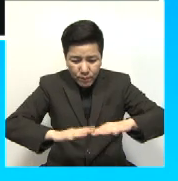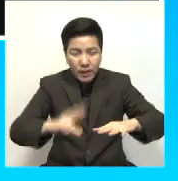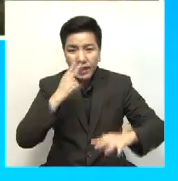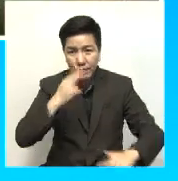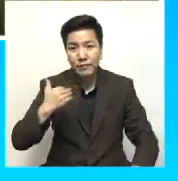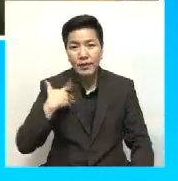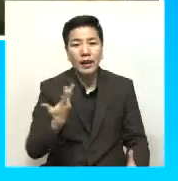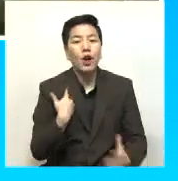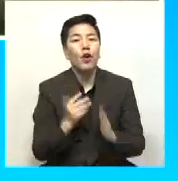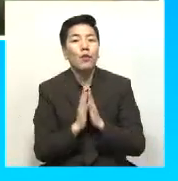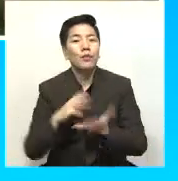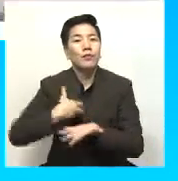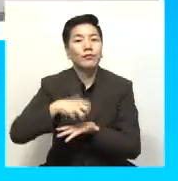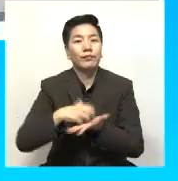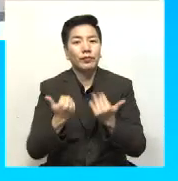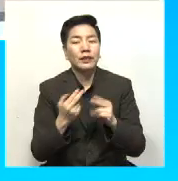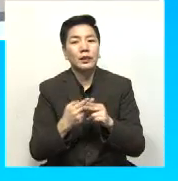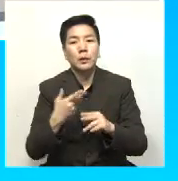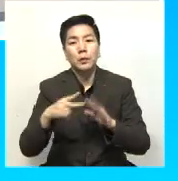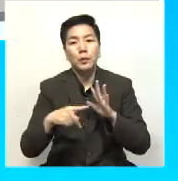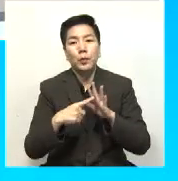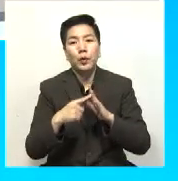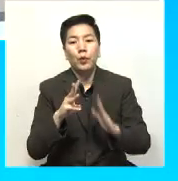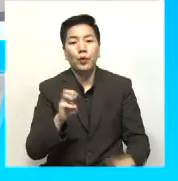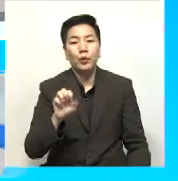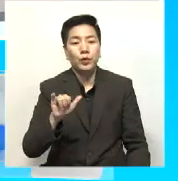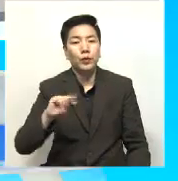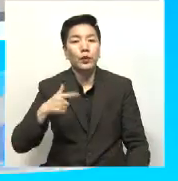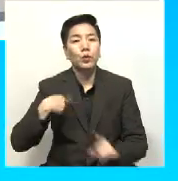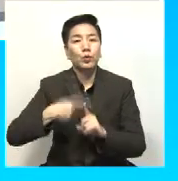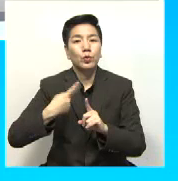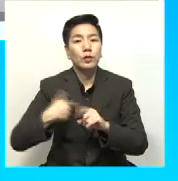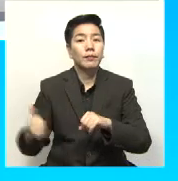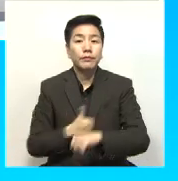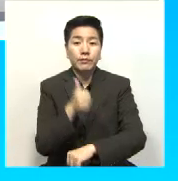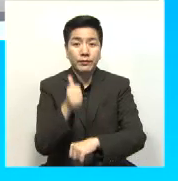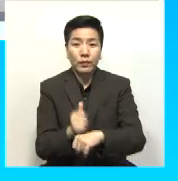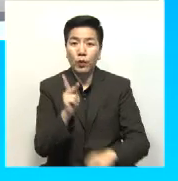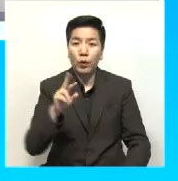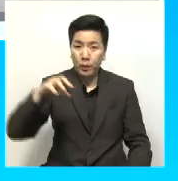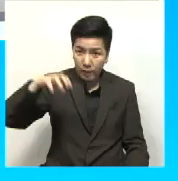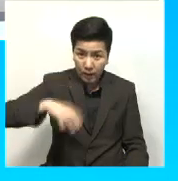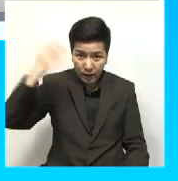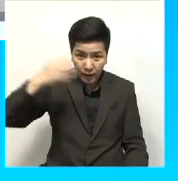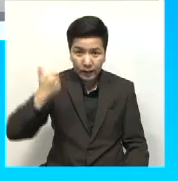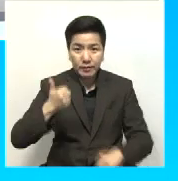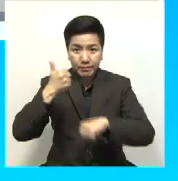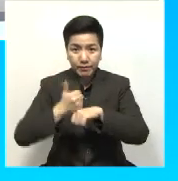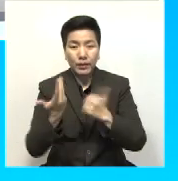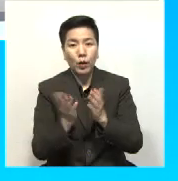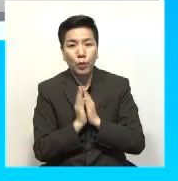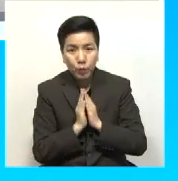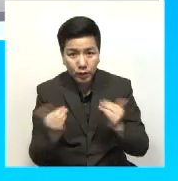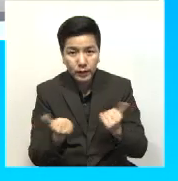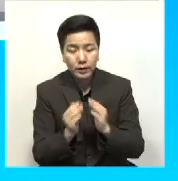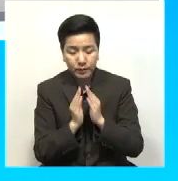ราตรวจสอบเท่านี้นะคะค่ะขอบคุณคุณภูเวียงประคำมินรักษาราชการแทนอธิบดีกรมอุตุนิยมวิทยาค่ะขอบพระคุณค่ะ ข